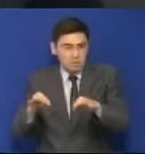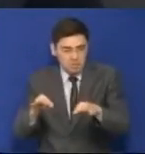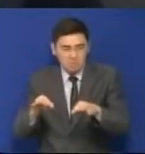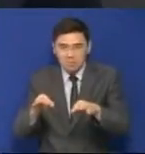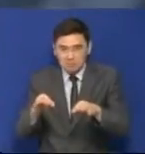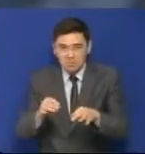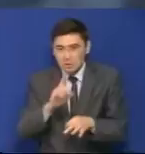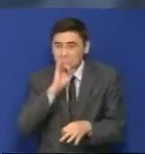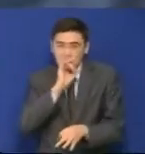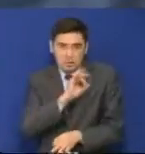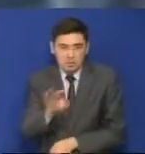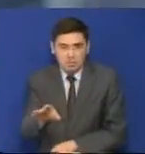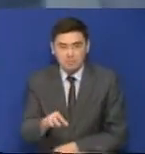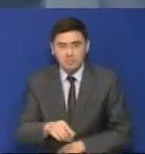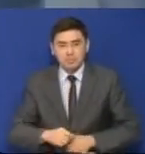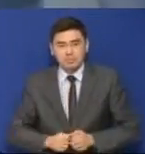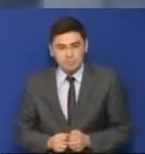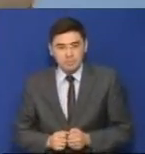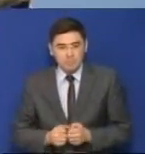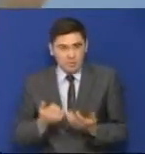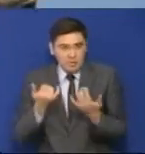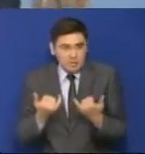деді Ермак Бидахметұлы.